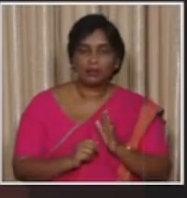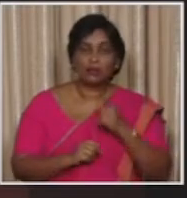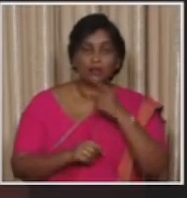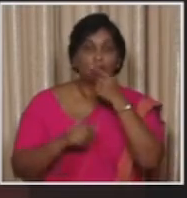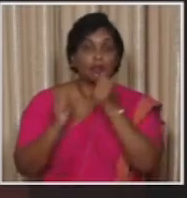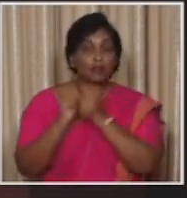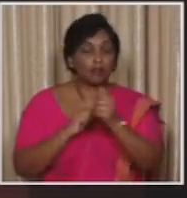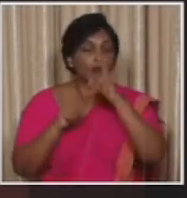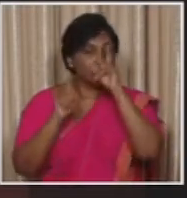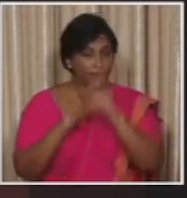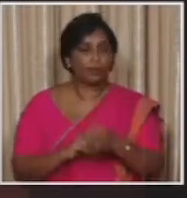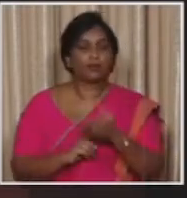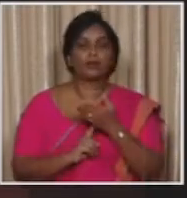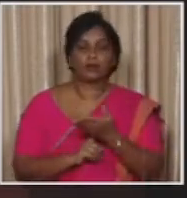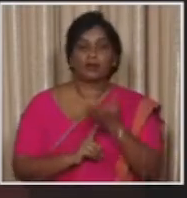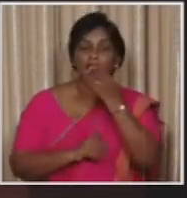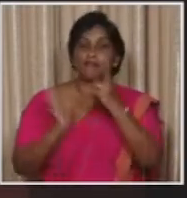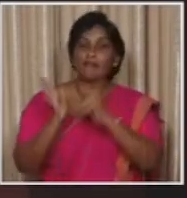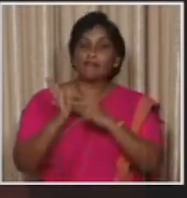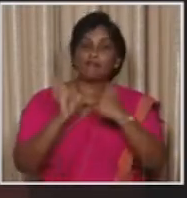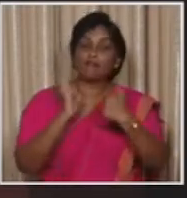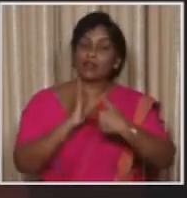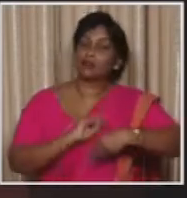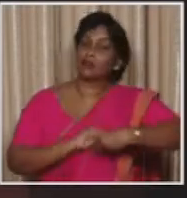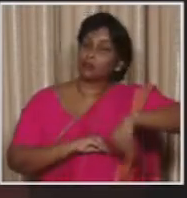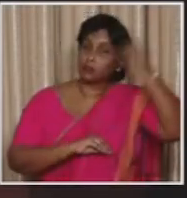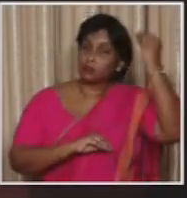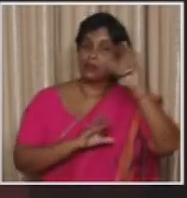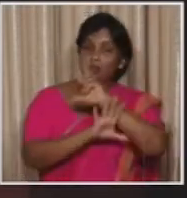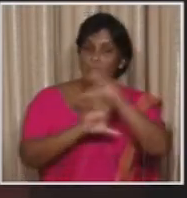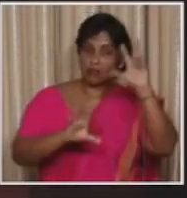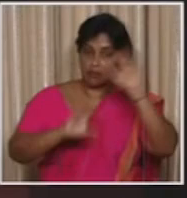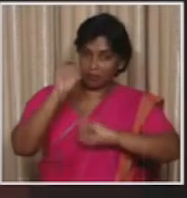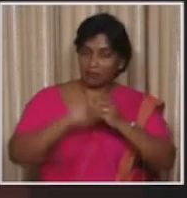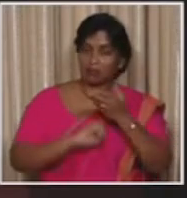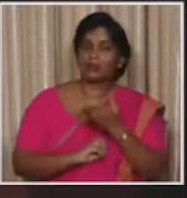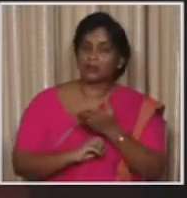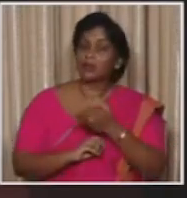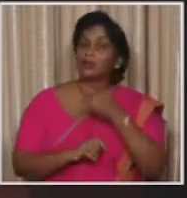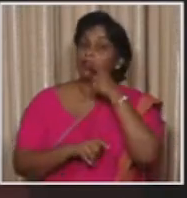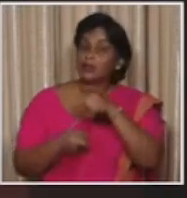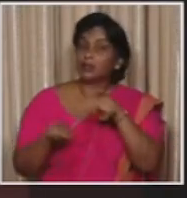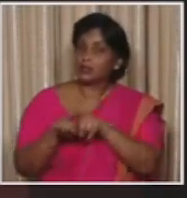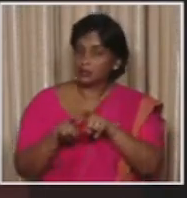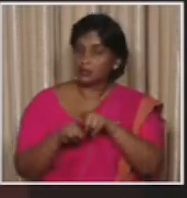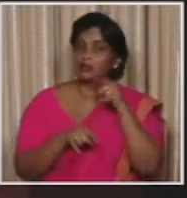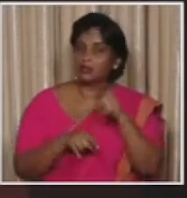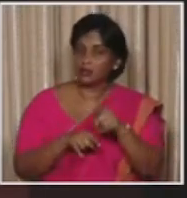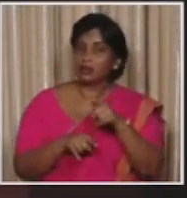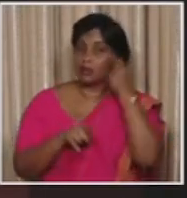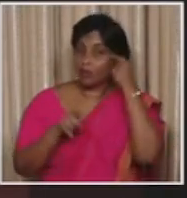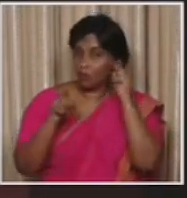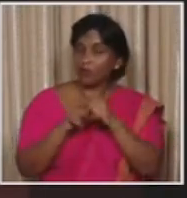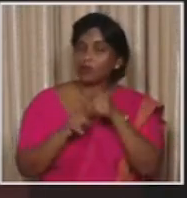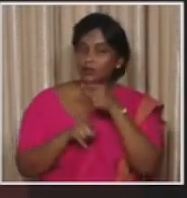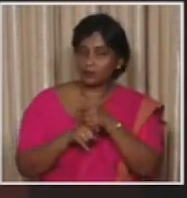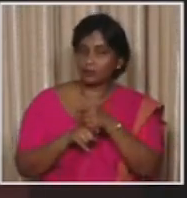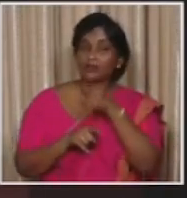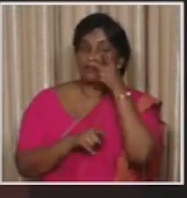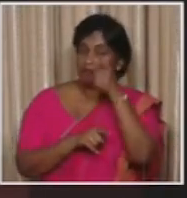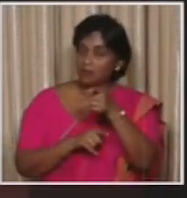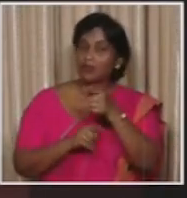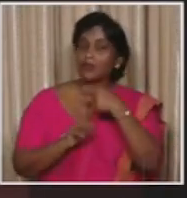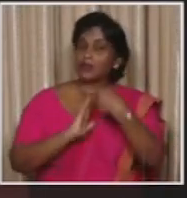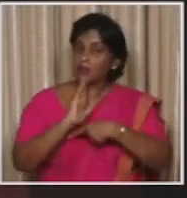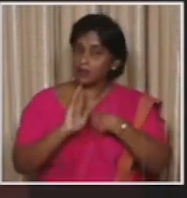කරනව වෙනුවට නේද ඔබ වැට් එක ගහන්නේ 18%ට? ඒක වෙනුවෙන් නේද, ඒක වෙනුවට නේද ඔබ මේ